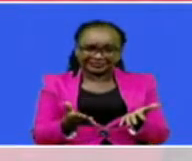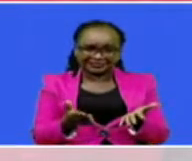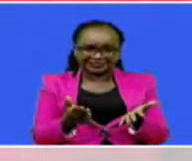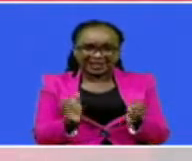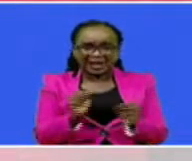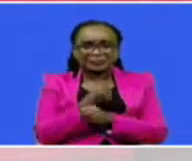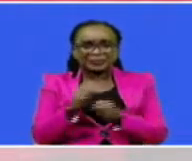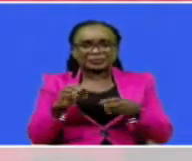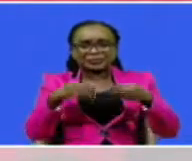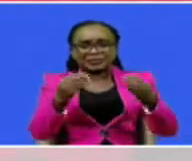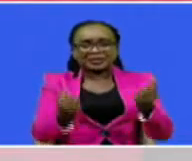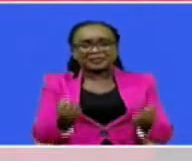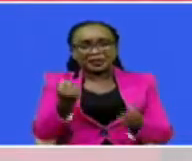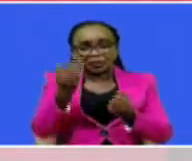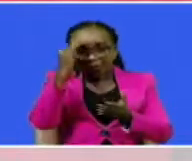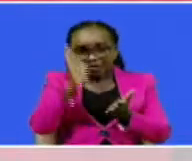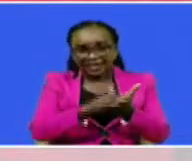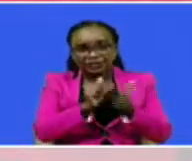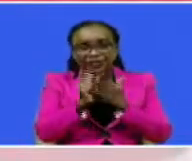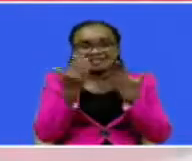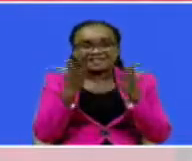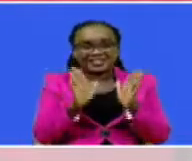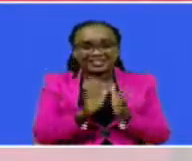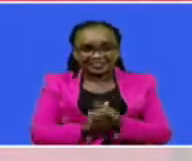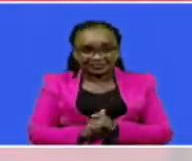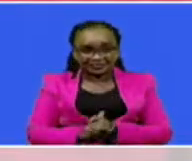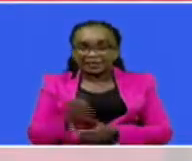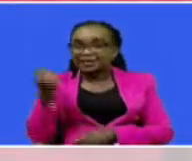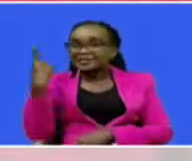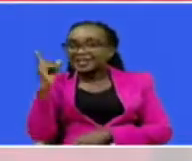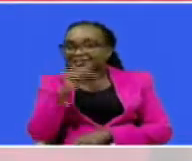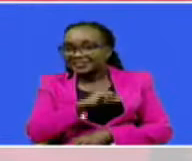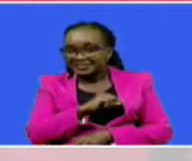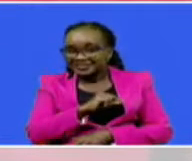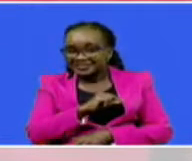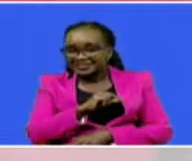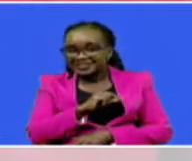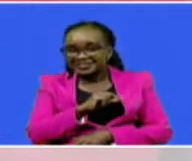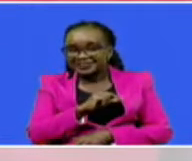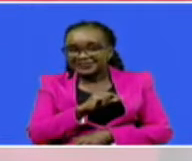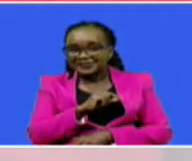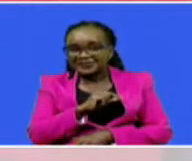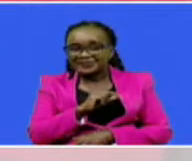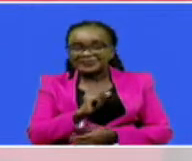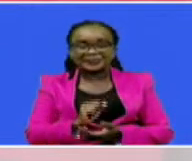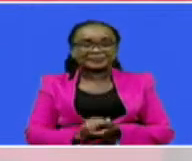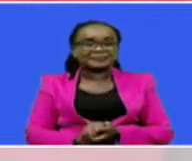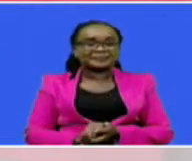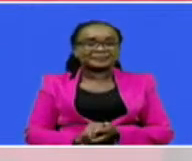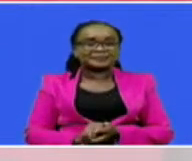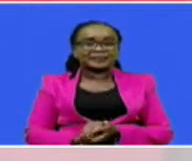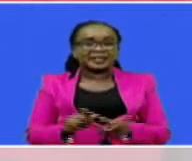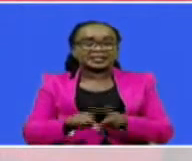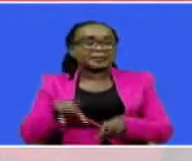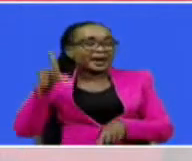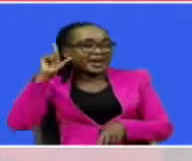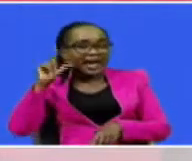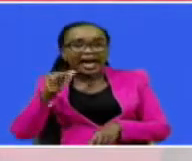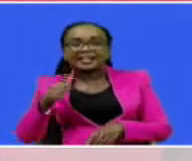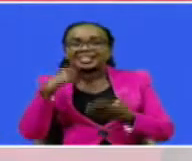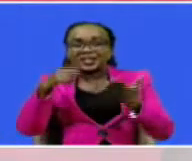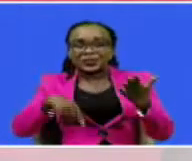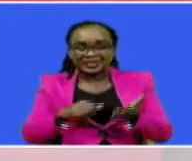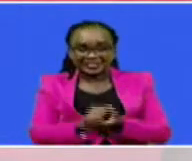ya kupatiana. Sijui kama mnanielewa jameni. Na nilisikia wengine wakisema